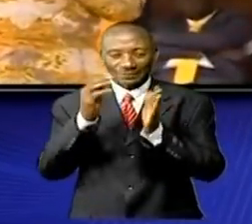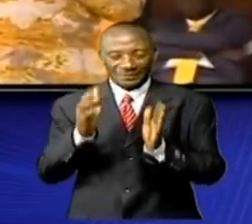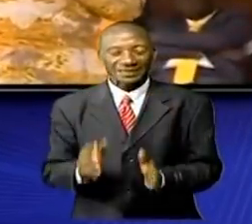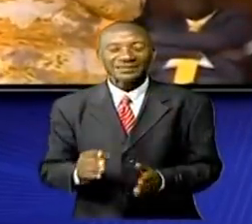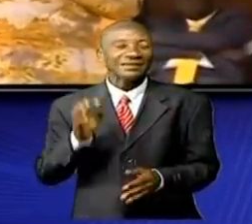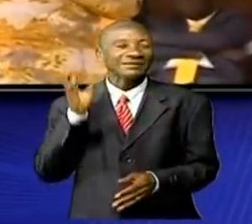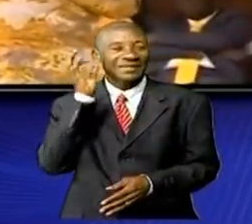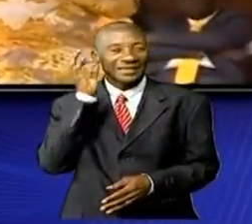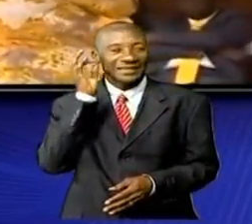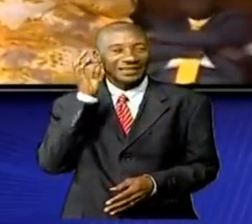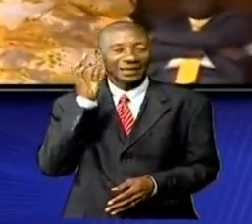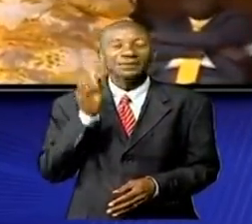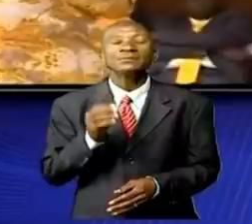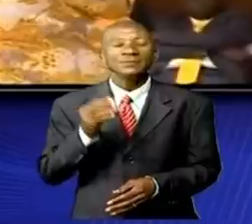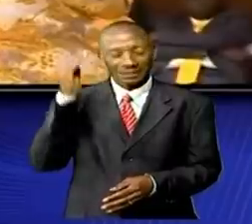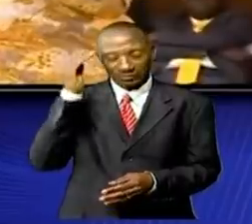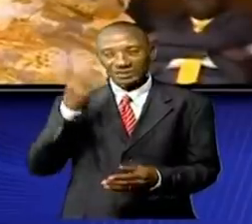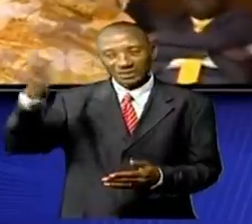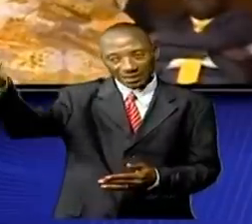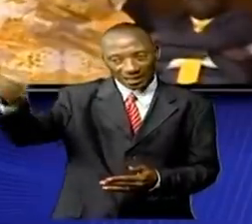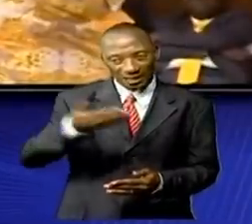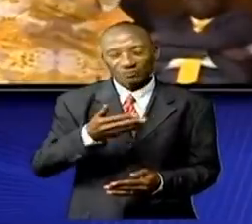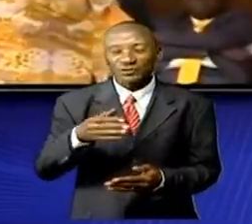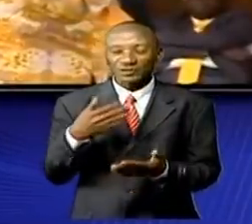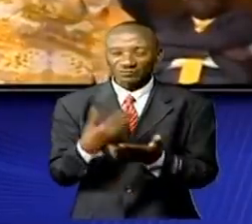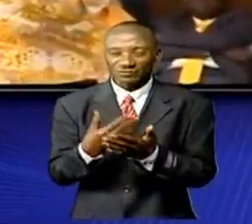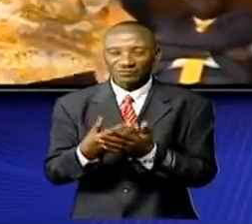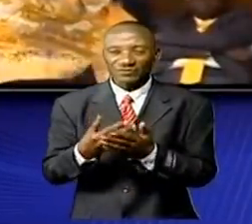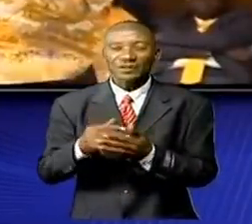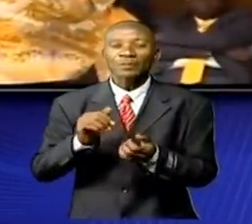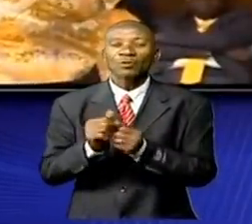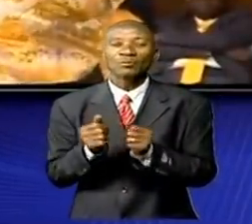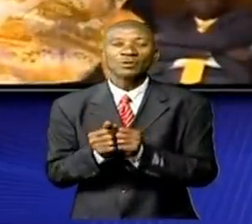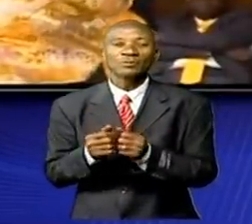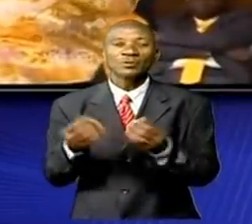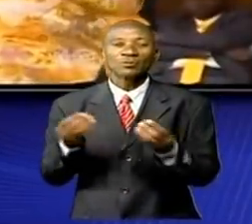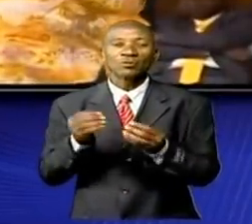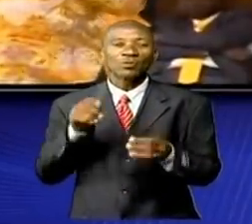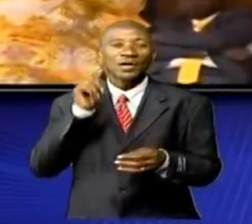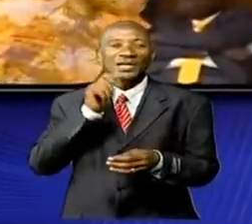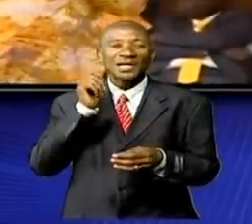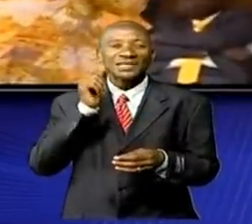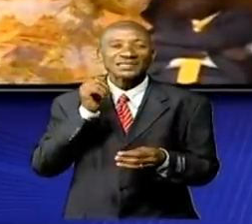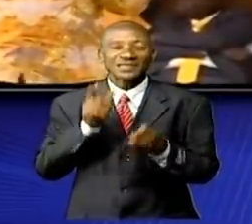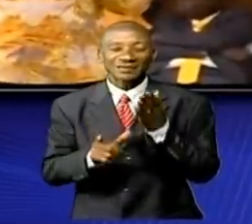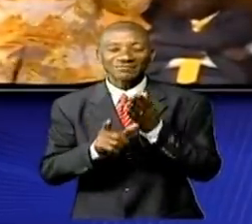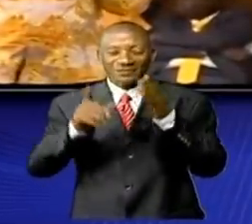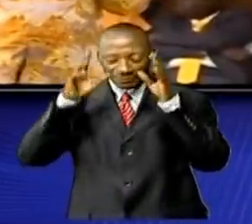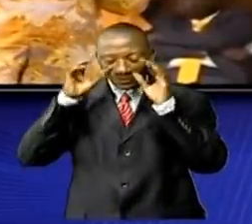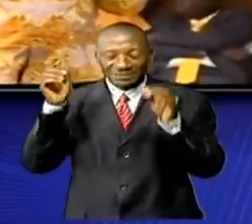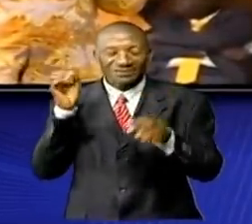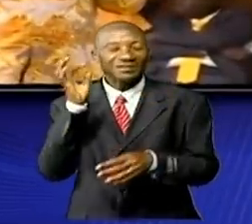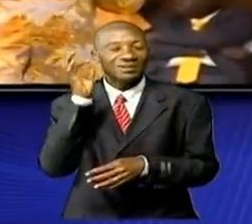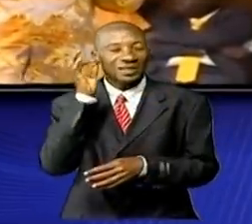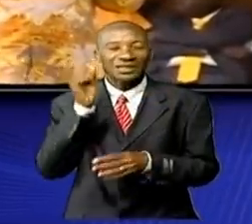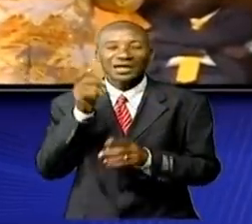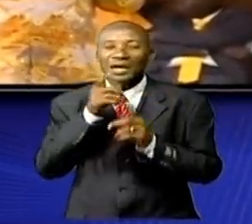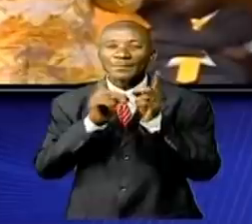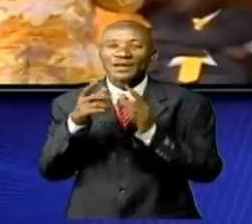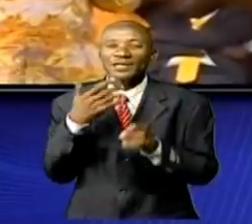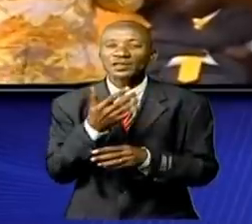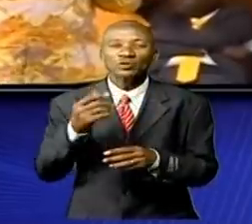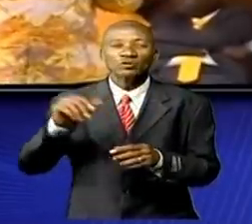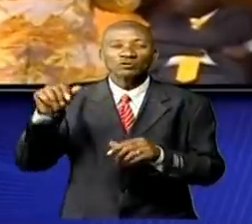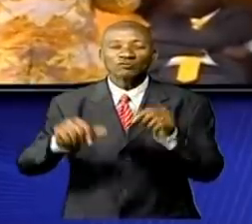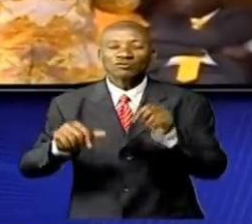qui défraie la chronique suite aux propos tenu par l'ancien vice-président kényan qui a fini par s'excuser